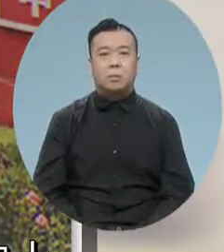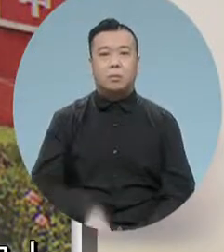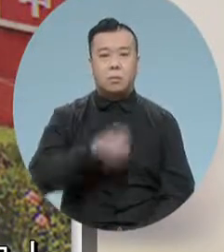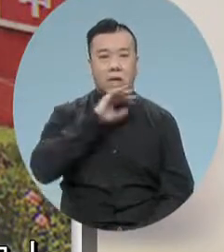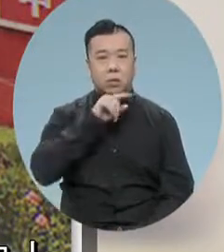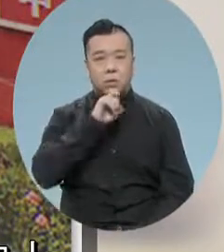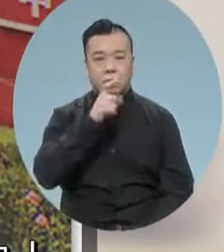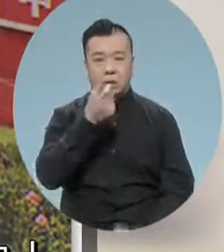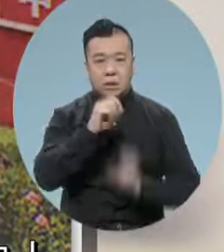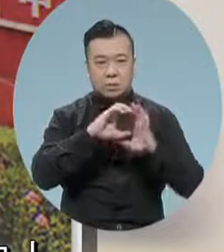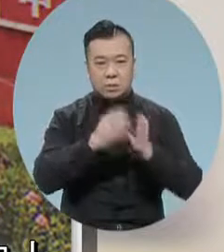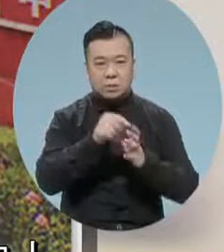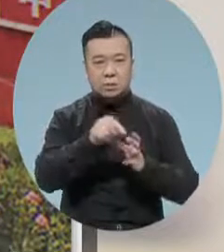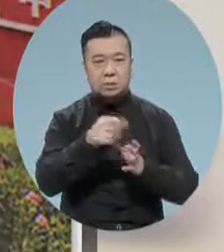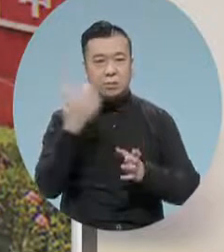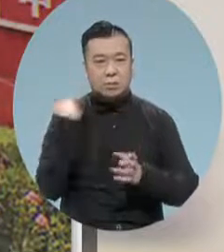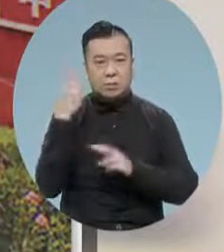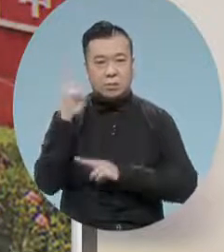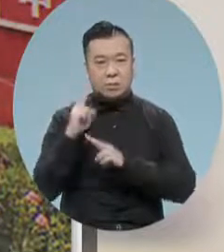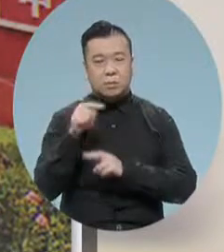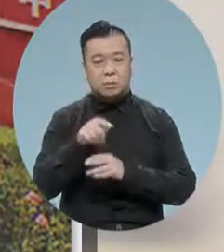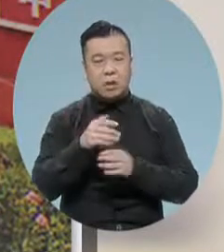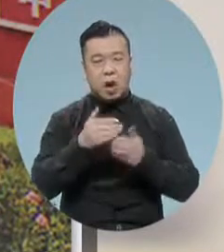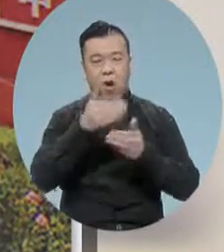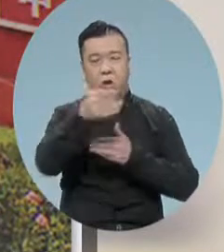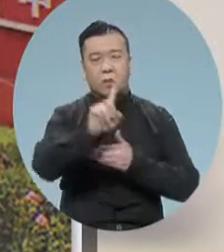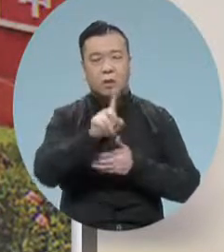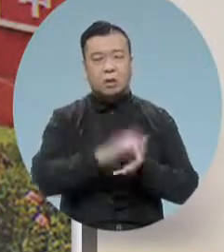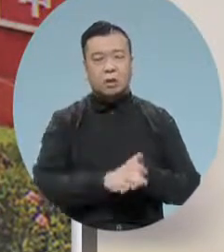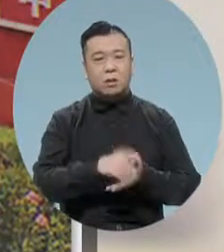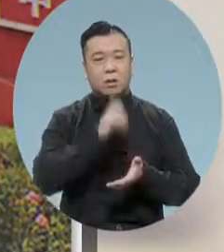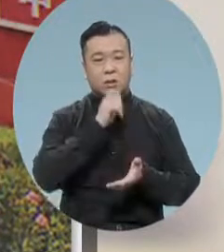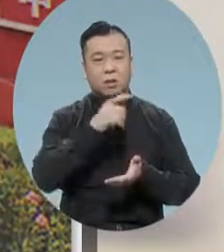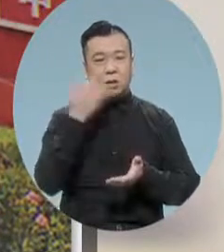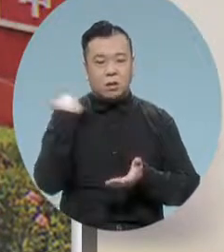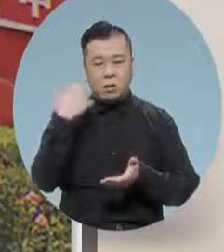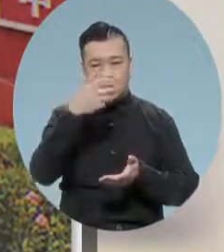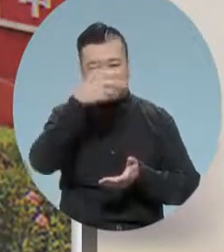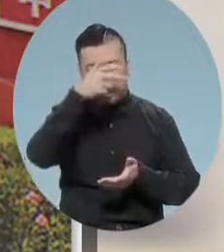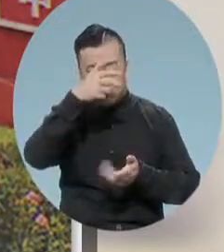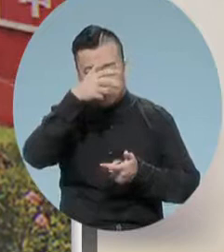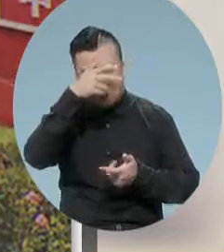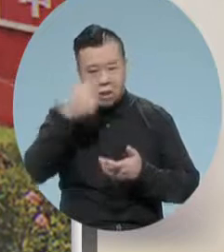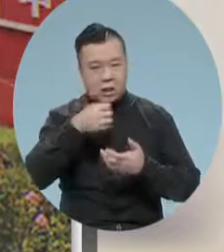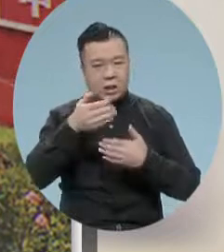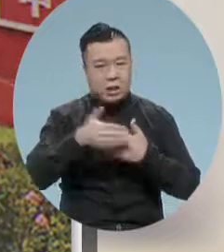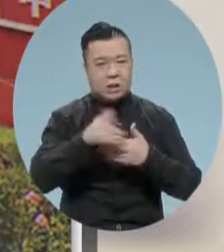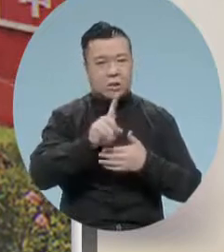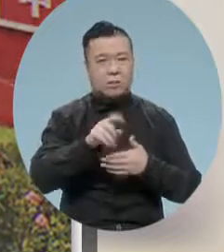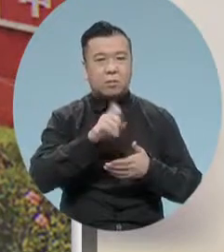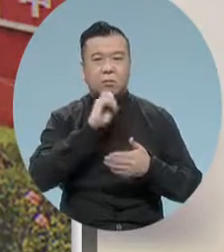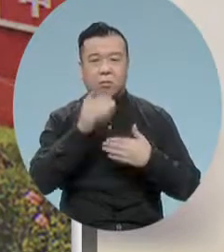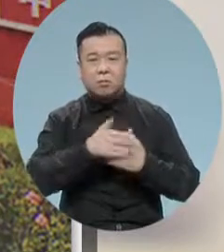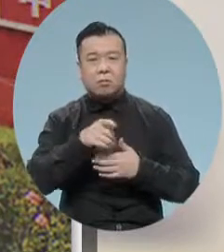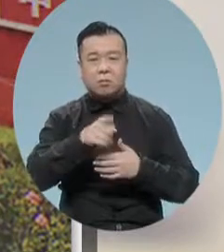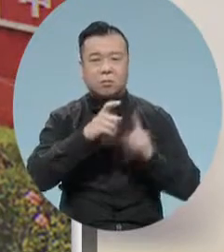一個弱小的民族在我哋中國的歷史上，遠至北魏孝文帝嚇鮮卑族，近至成吉思汗